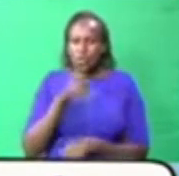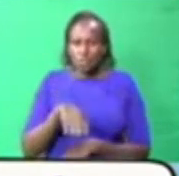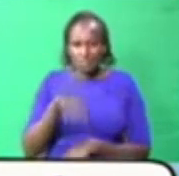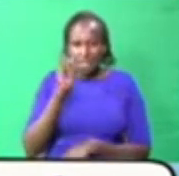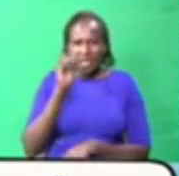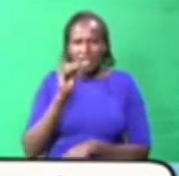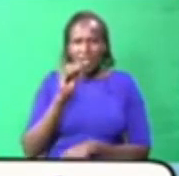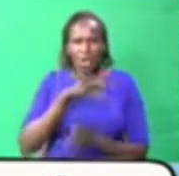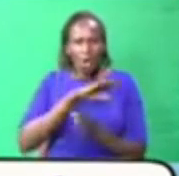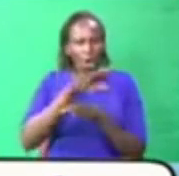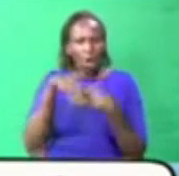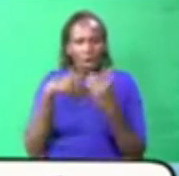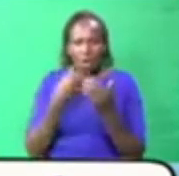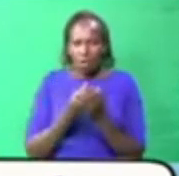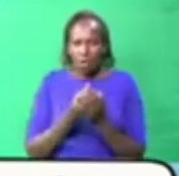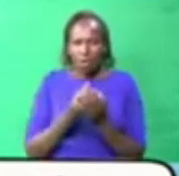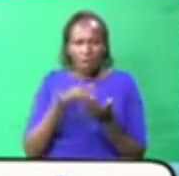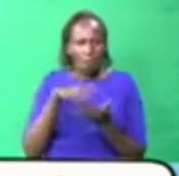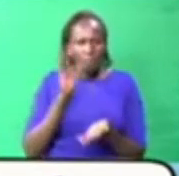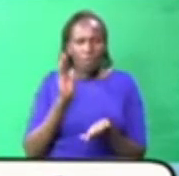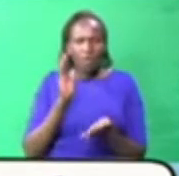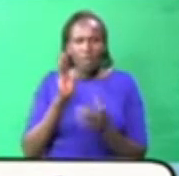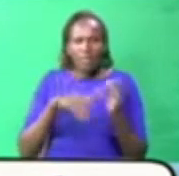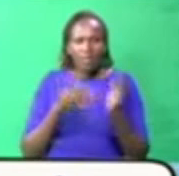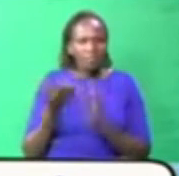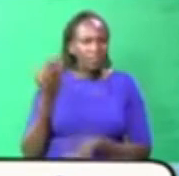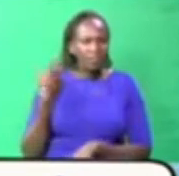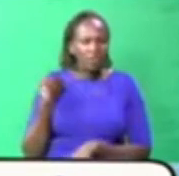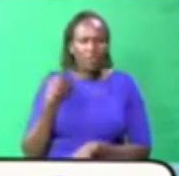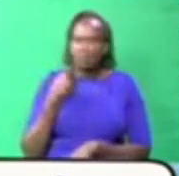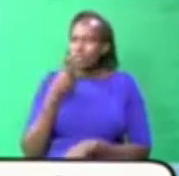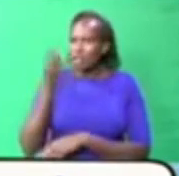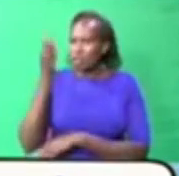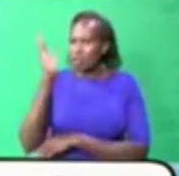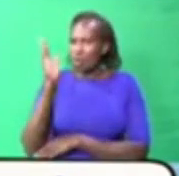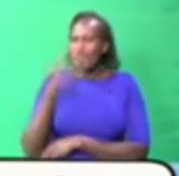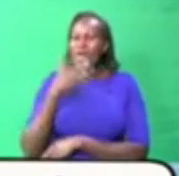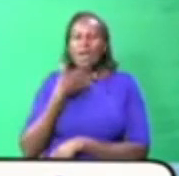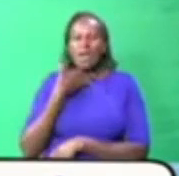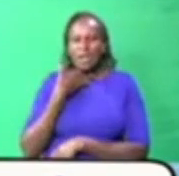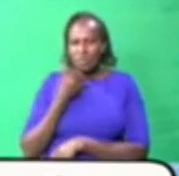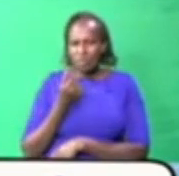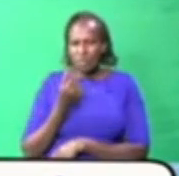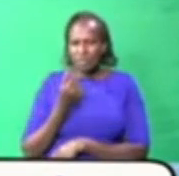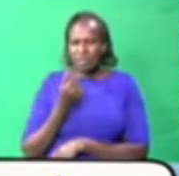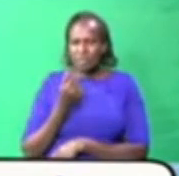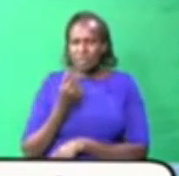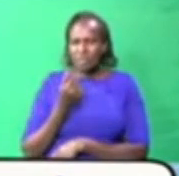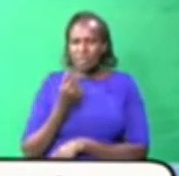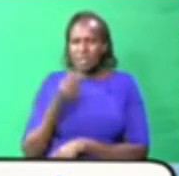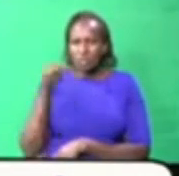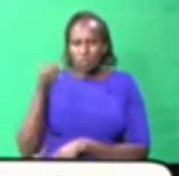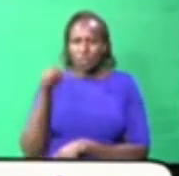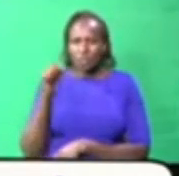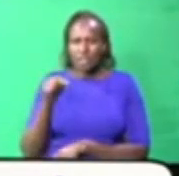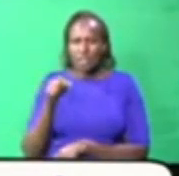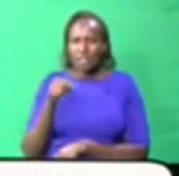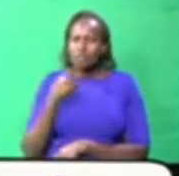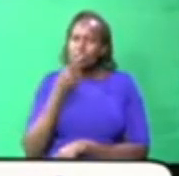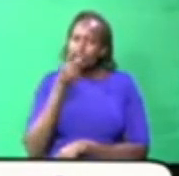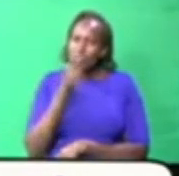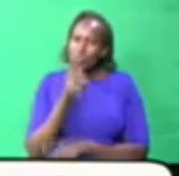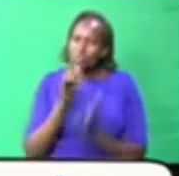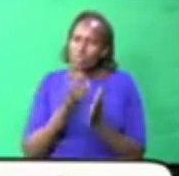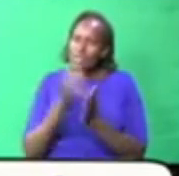of it like more than ever before. Kumwambia Mungu, I want, na hiyo ndio nataka kuongoza siku ya leo. Kukwambia kwamba